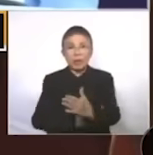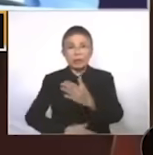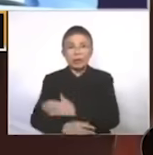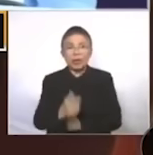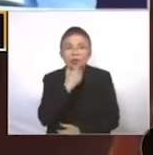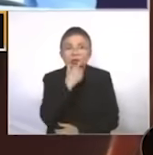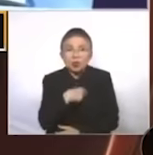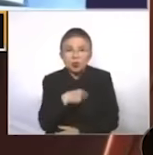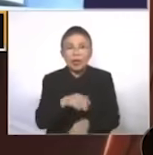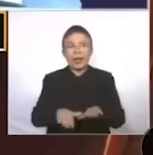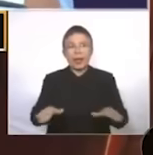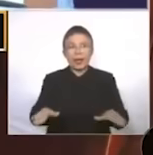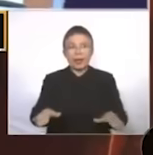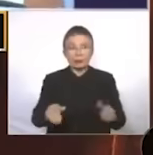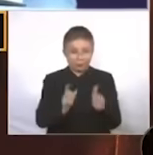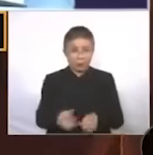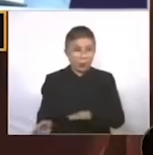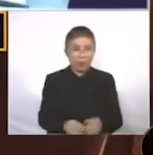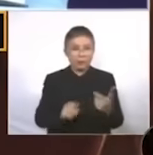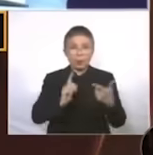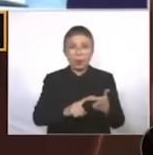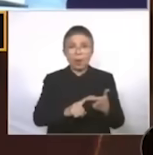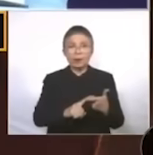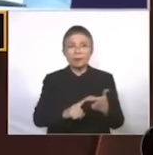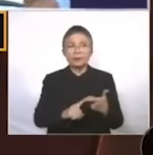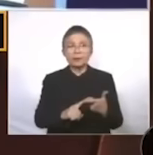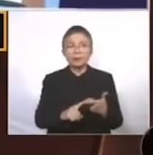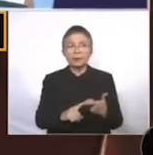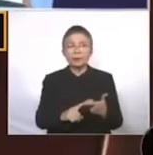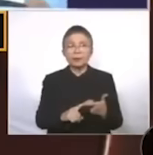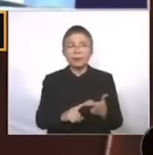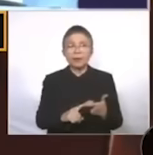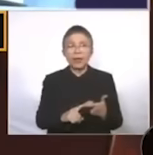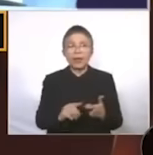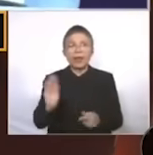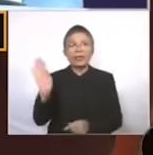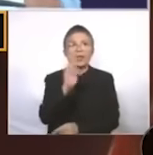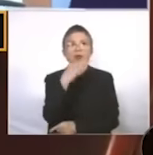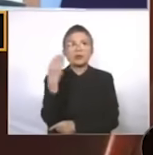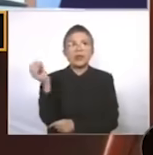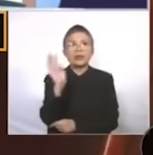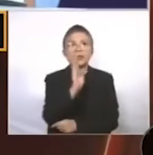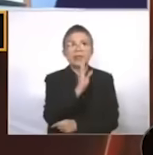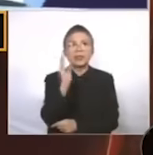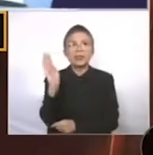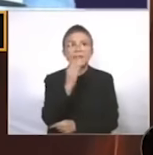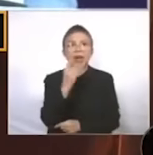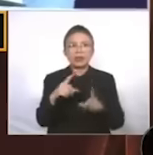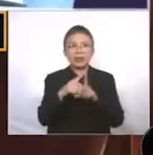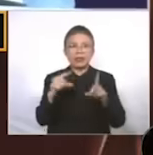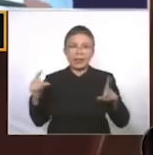ini timbul banyak yang akhirnya bertanya-tanya mana ini ya Ibu Negara ya istrinya